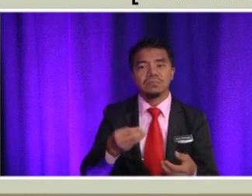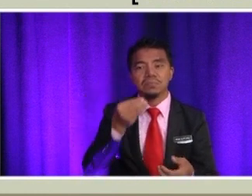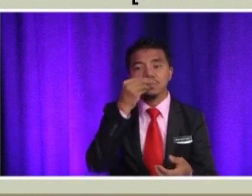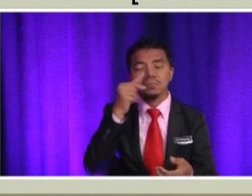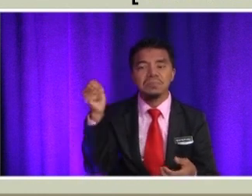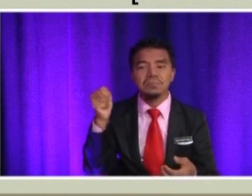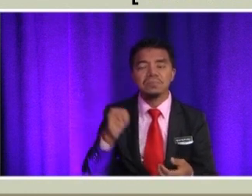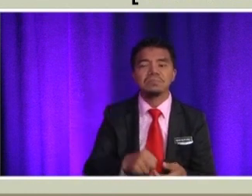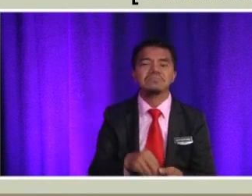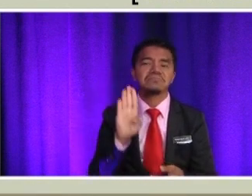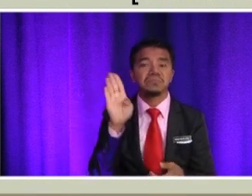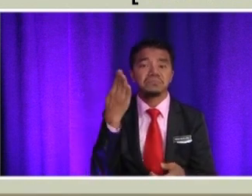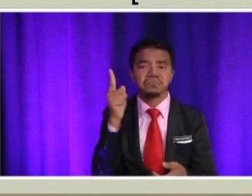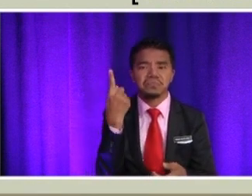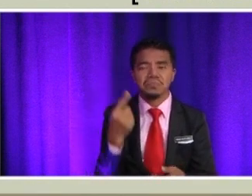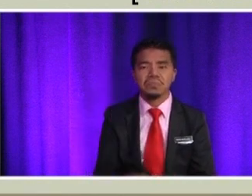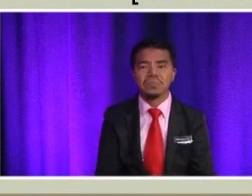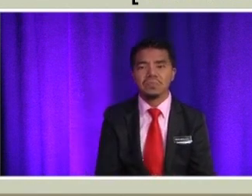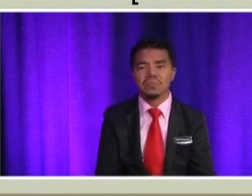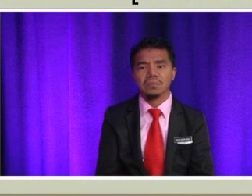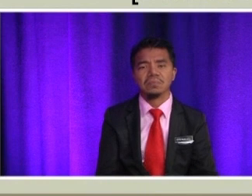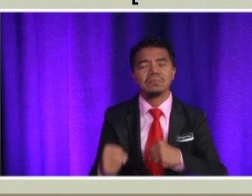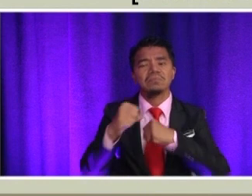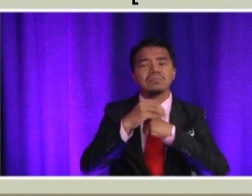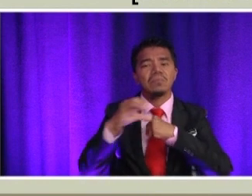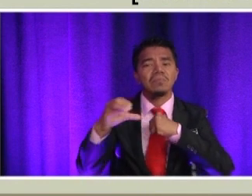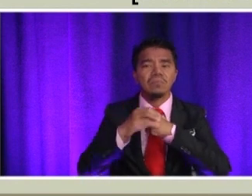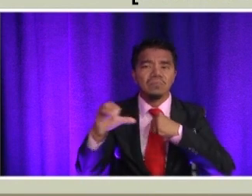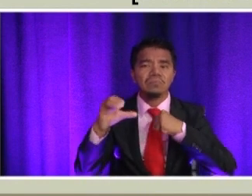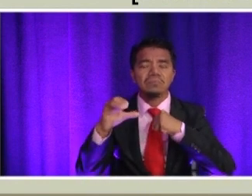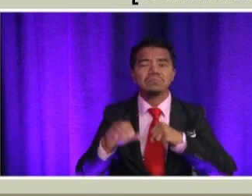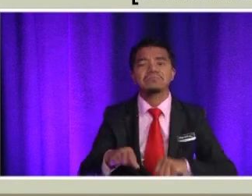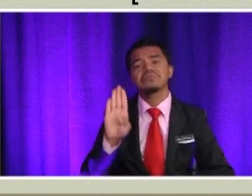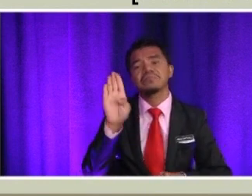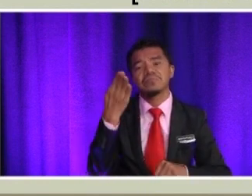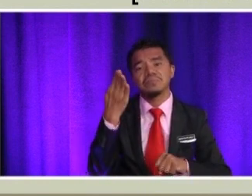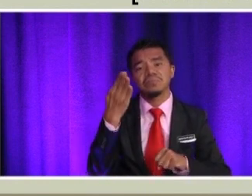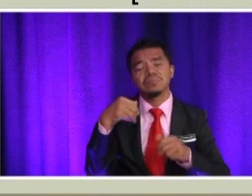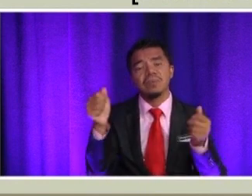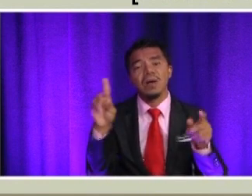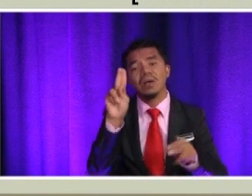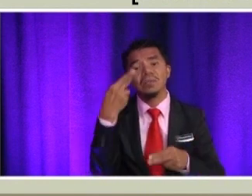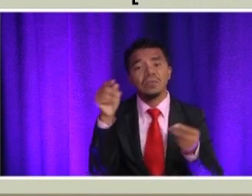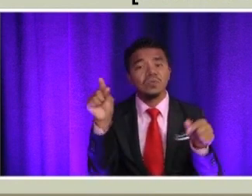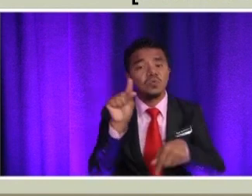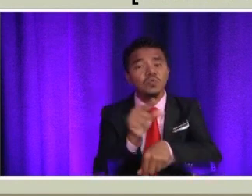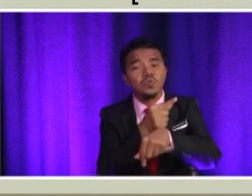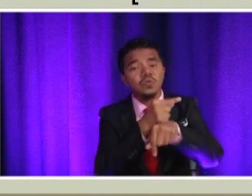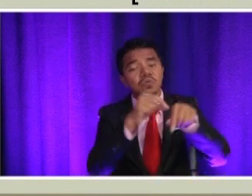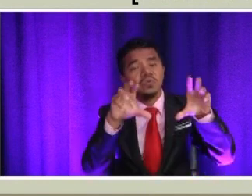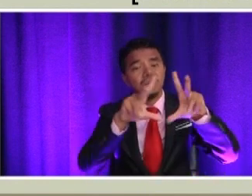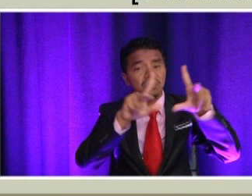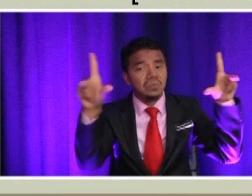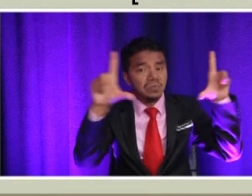Okay. Kemudian dari segi promosi. Dia hanya promosi melalui kain rentang. Dan